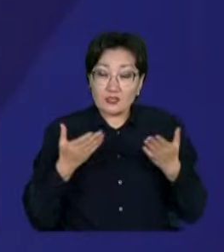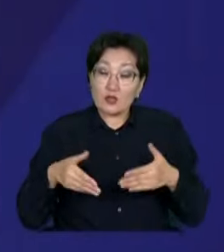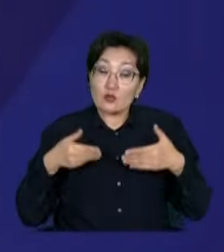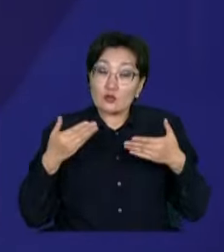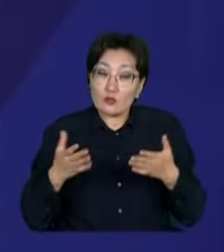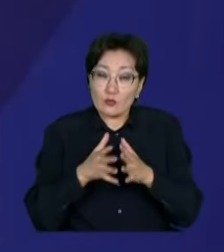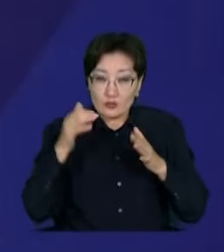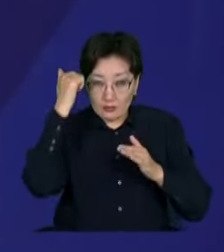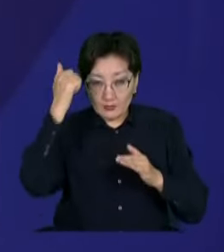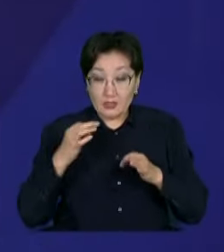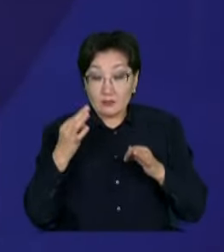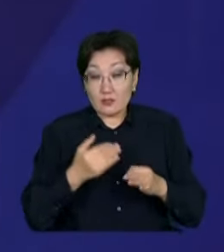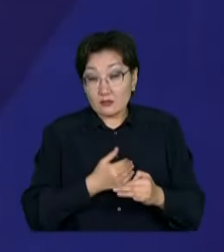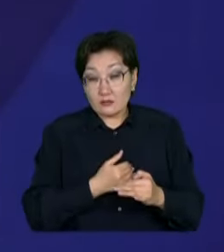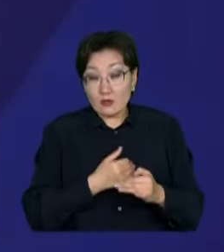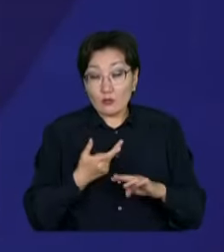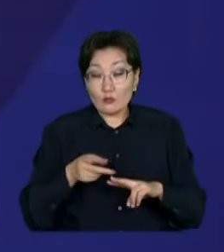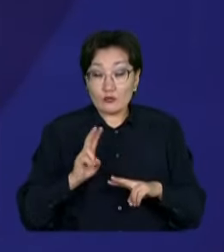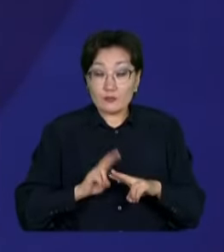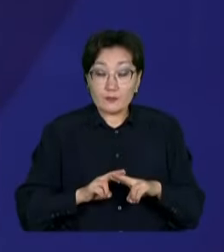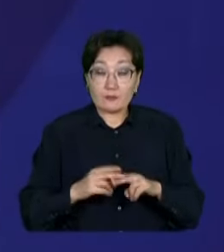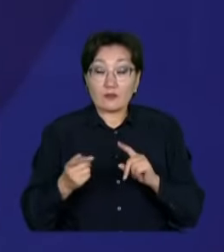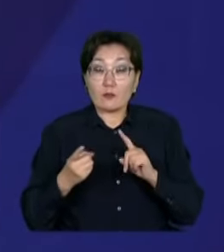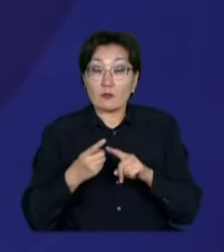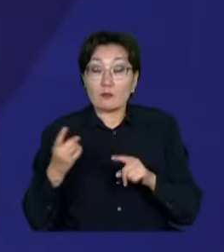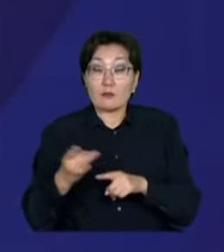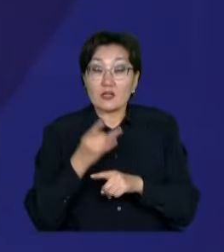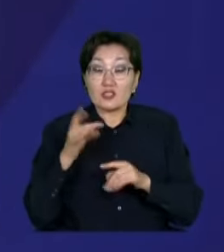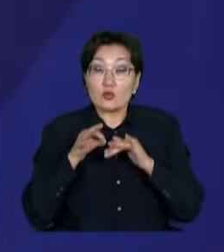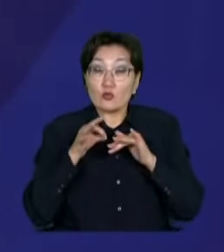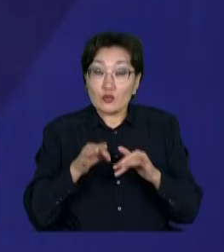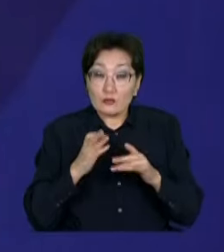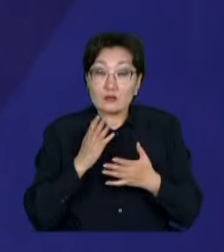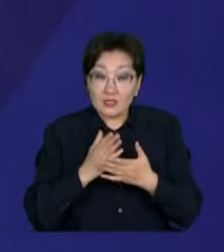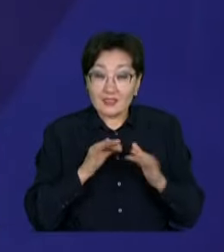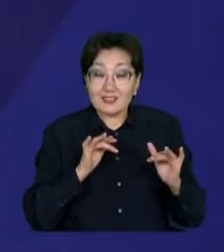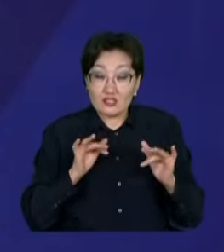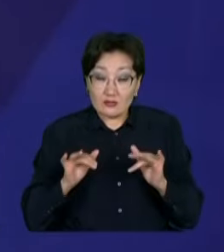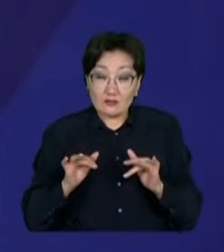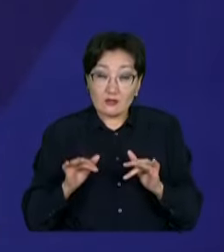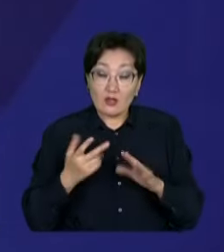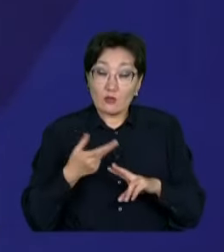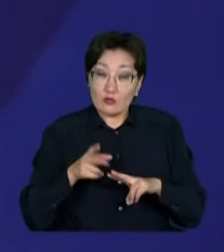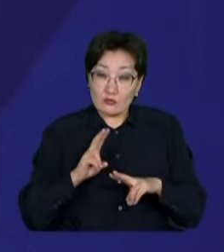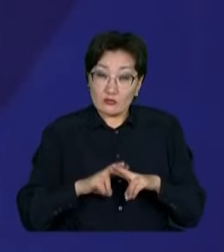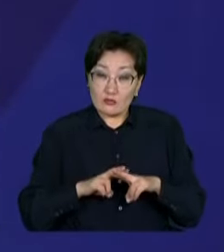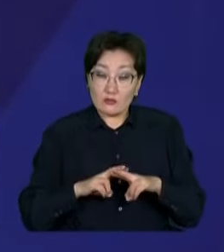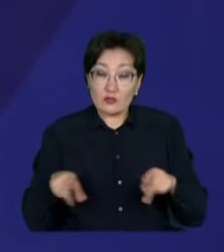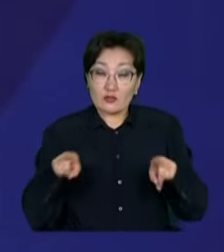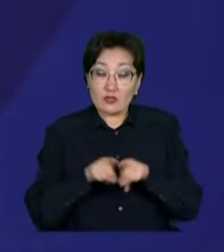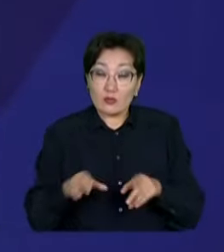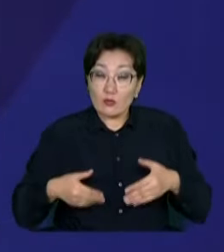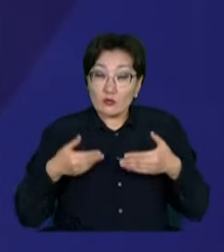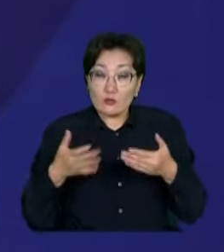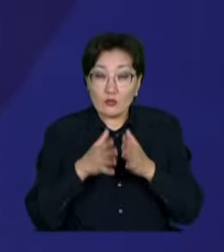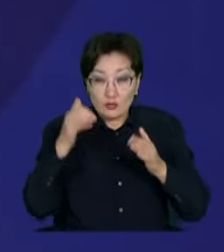жатқандарына көп рахмет айтам. Бұл бірінші рет болып жатқан іс-шара екен. Бұл осылай құттықтап